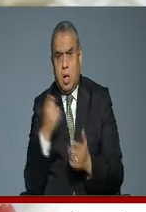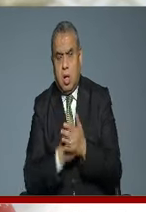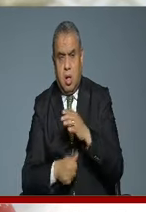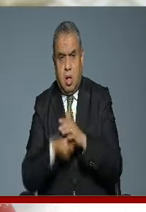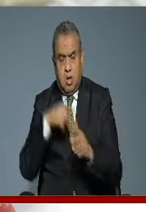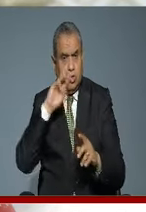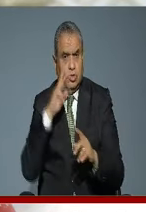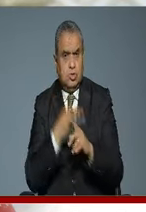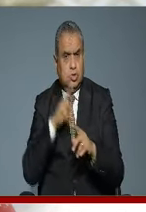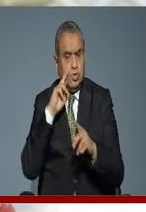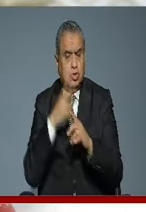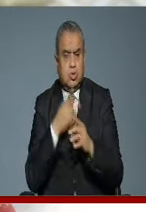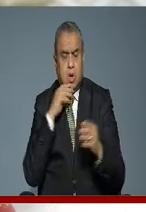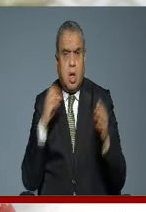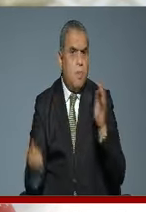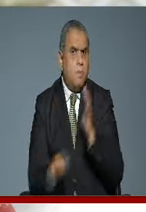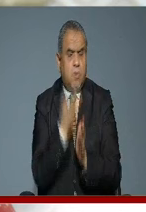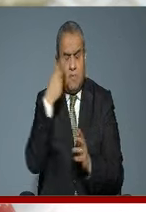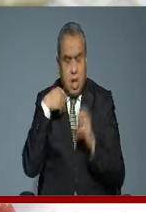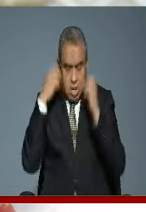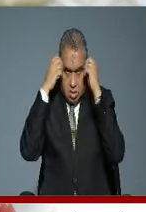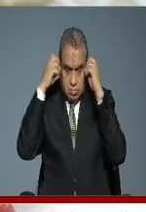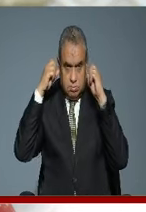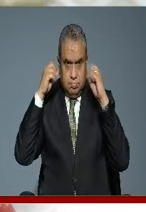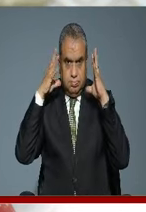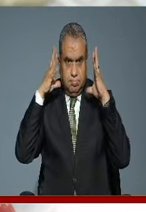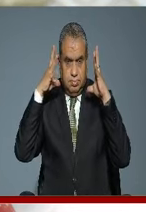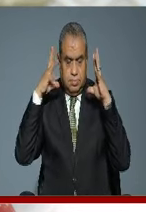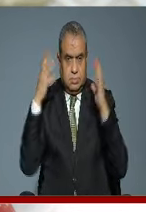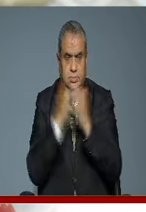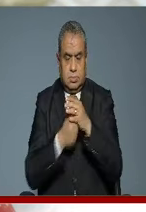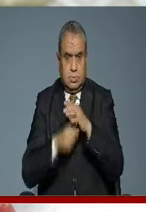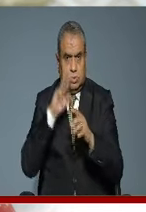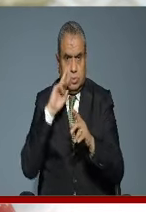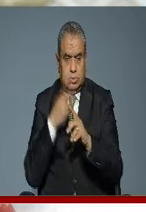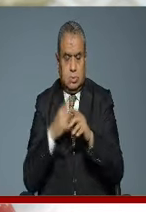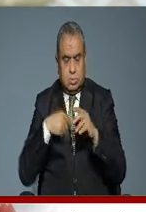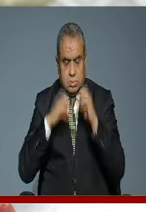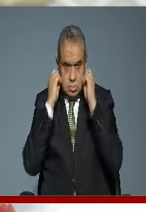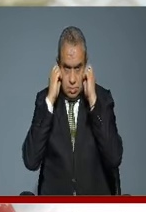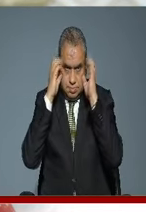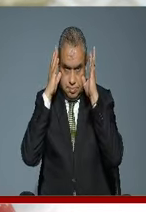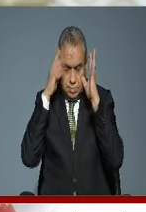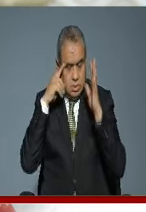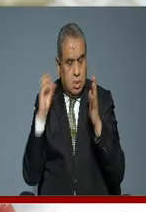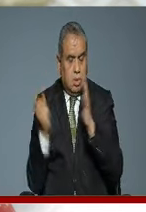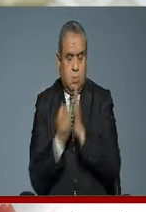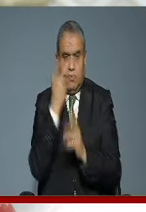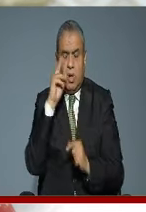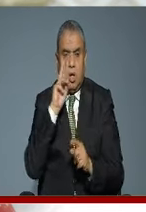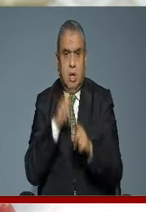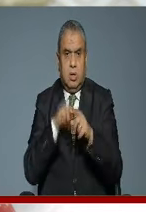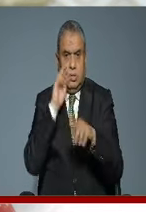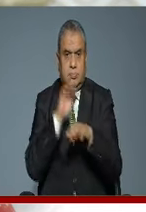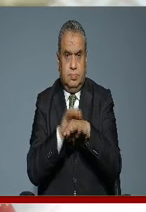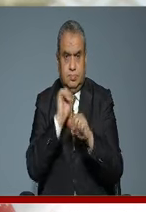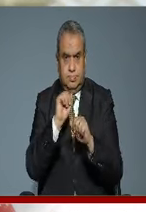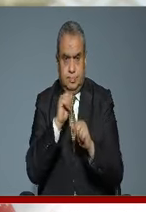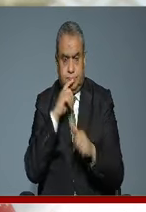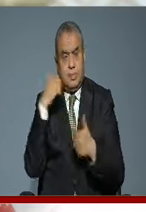شاهدناه في أي لحظة في العالم، وأنا لم يسبق لي أن شاهد شيء من هذا القبيل. وبالتالي